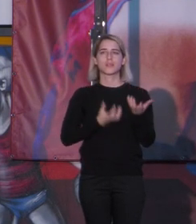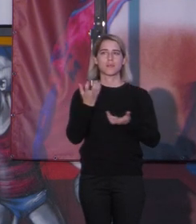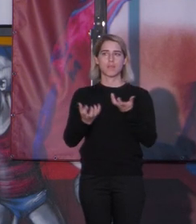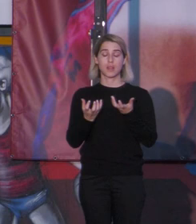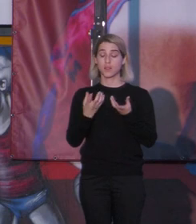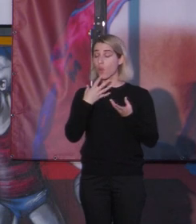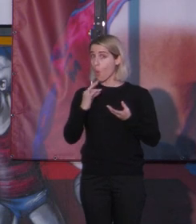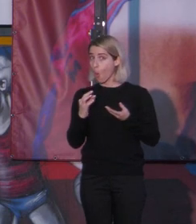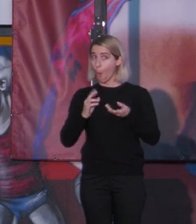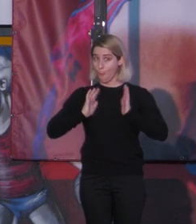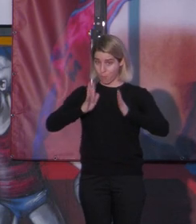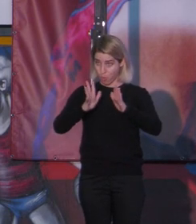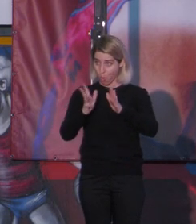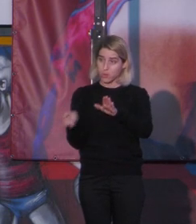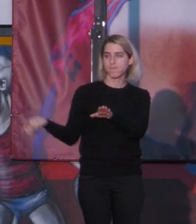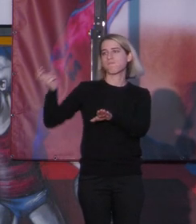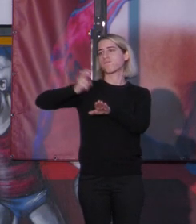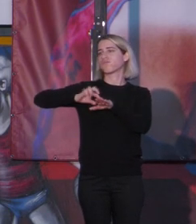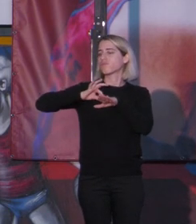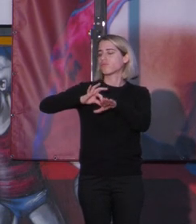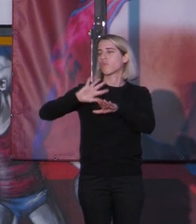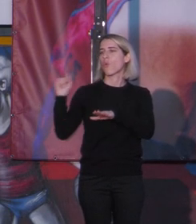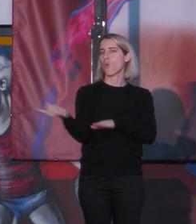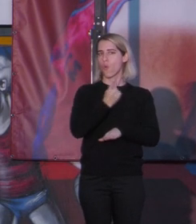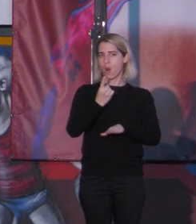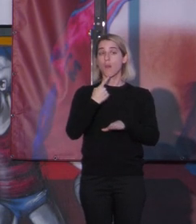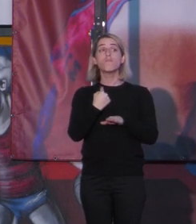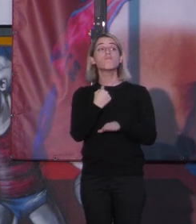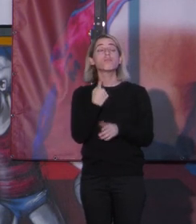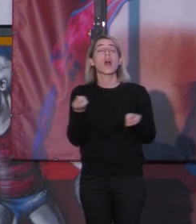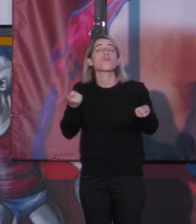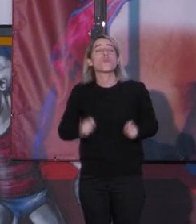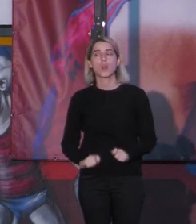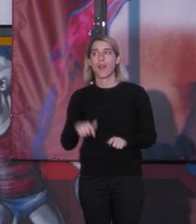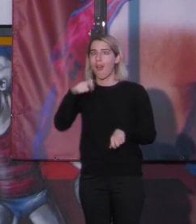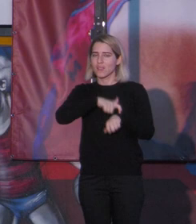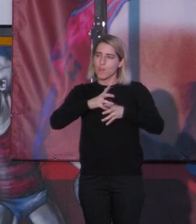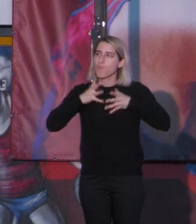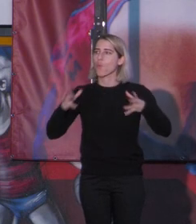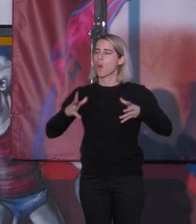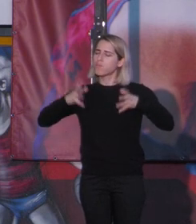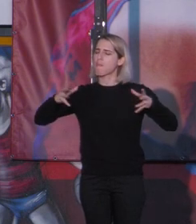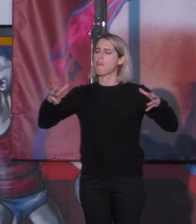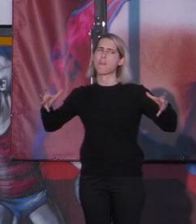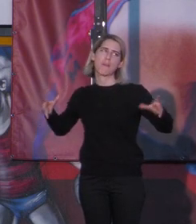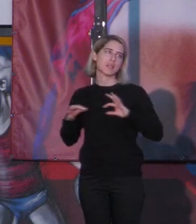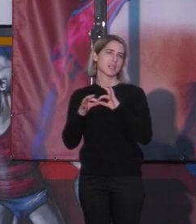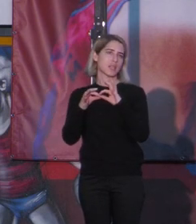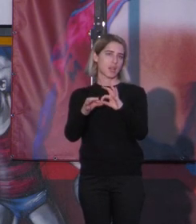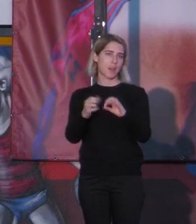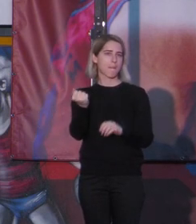προόδου δεν πρόκειται να καθεί. Και δεν θα καθεί, γιατί είμαστε πολλοί και στη συνέχεια θα γίνουμε περισσότεροι.